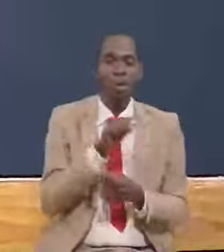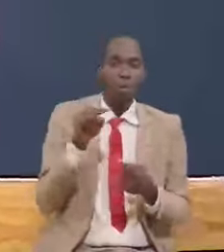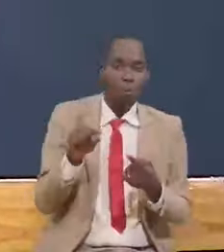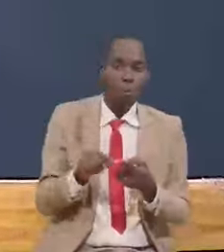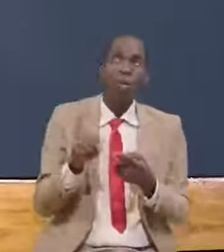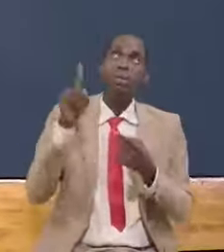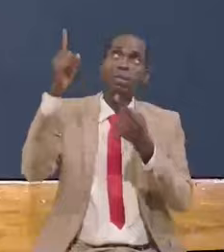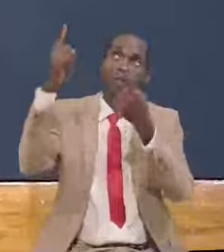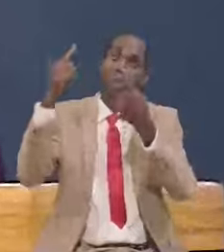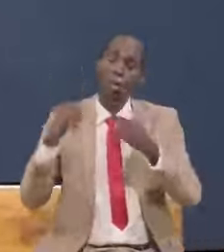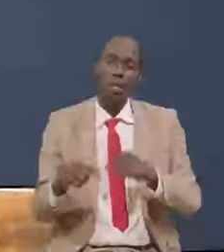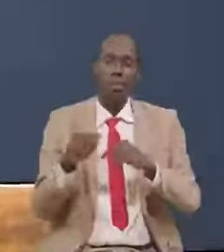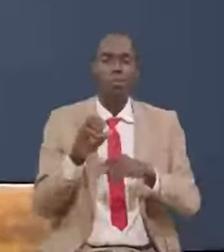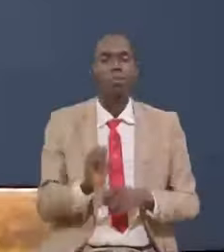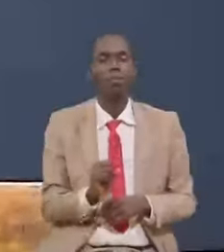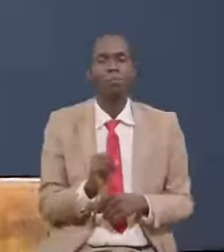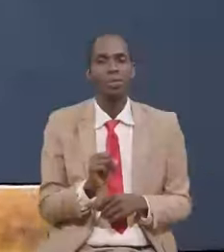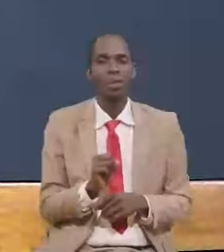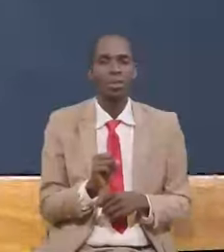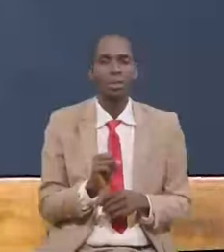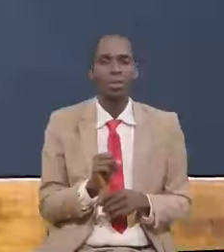quand il sera venu,